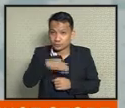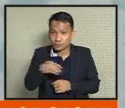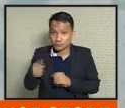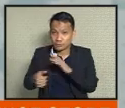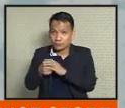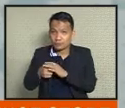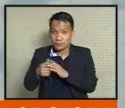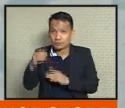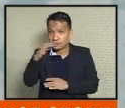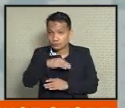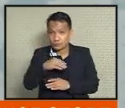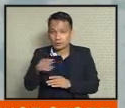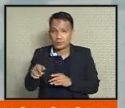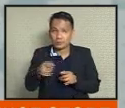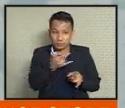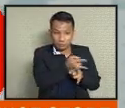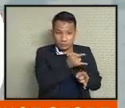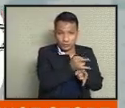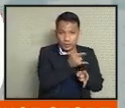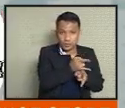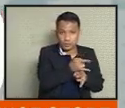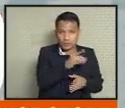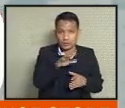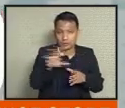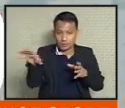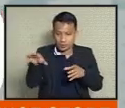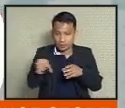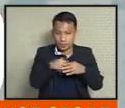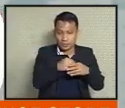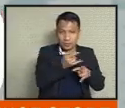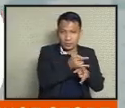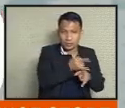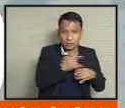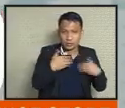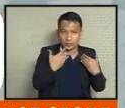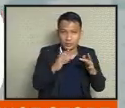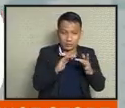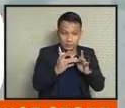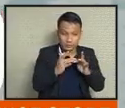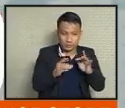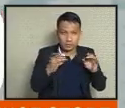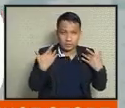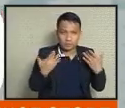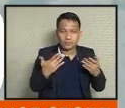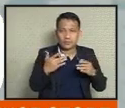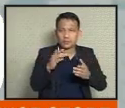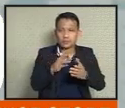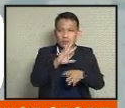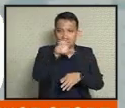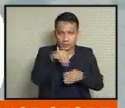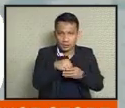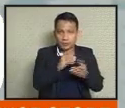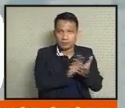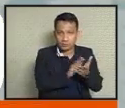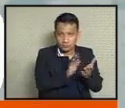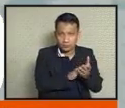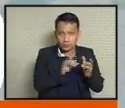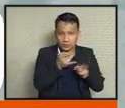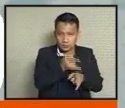po isa na nakakapaloob lang po siya para sa mga kabataan po, sa mga eskwelahan po natin. Okay. Pero